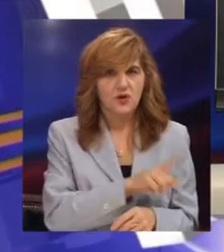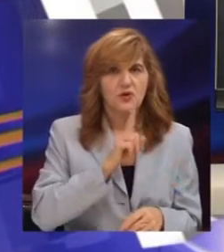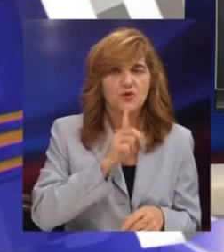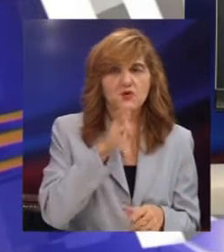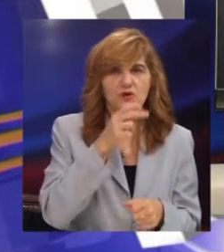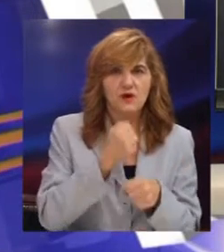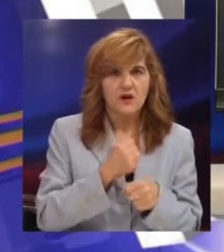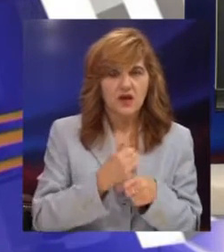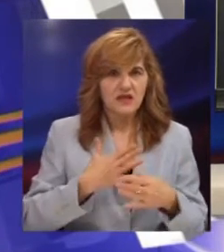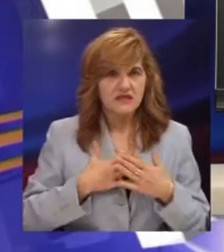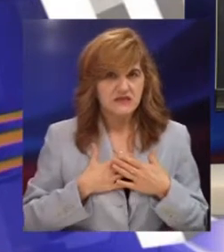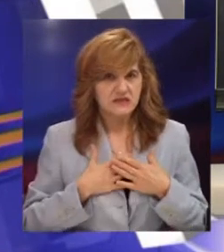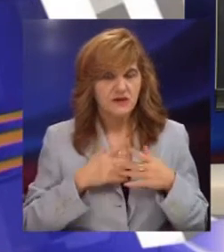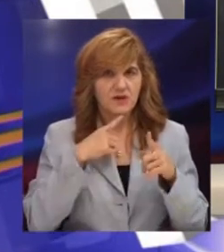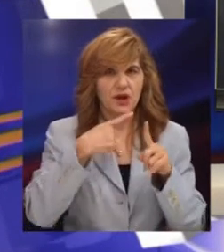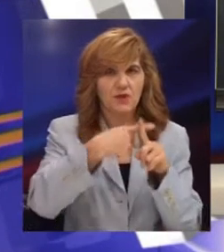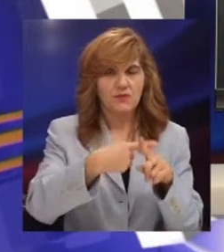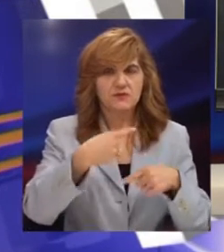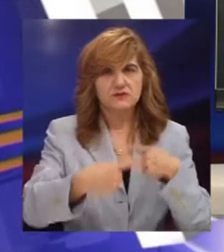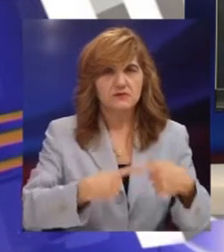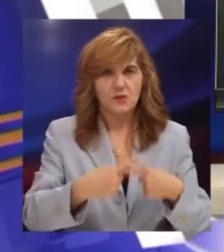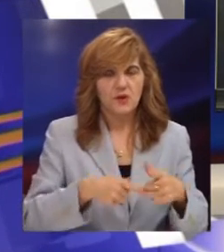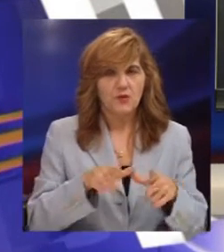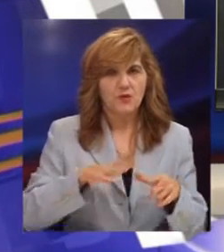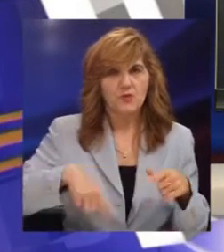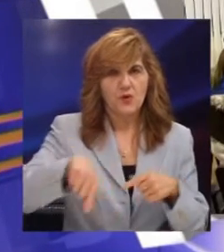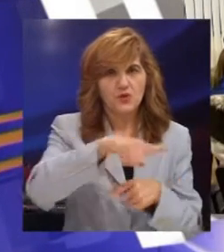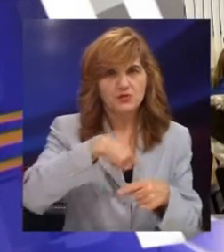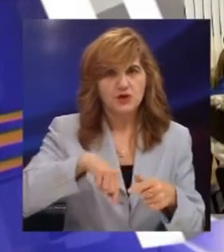koji žele da rade na sebi i utiču na pozitivne promjene u okruženju.